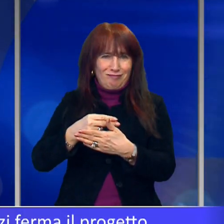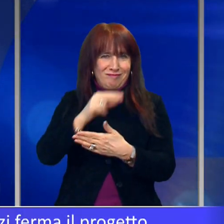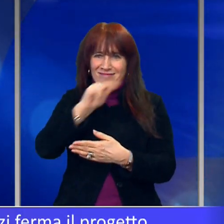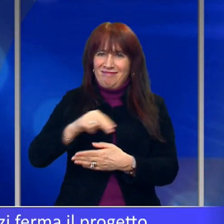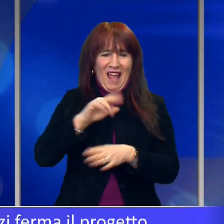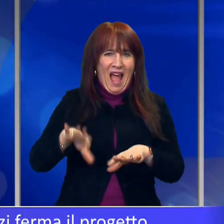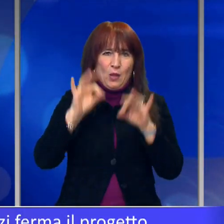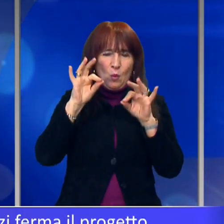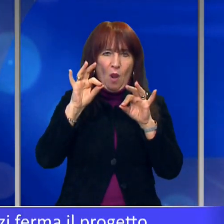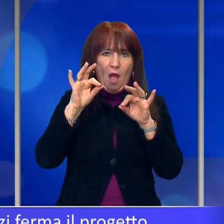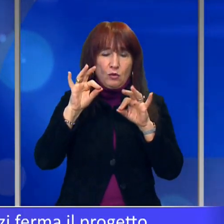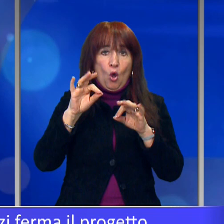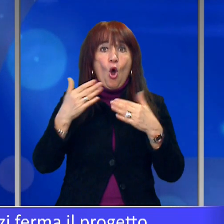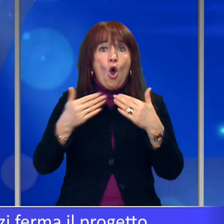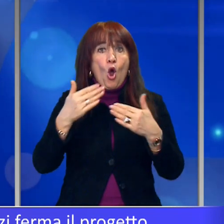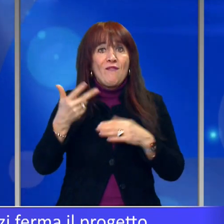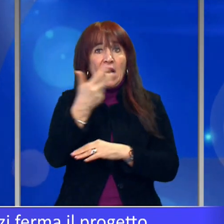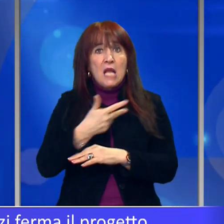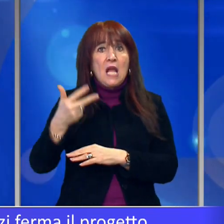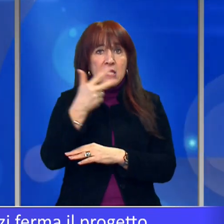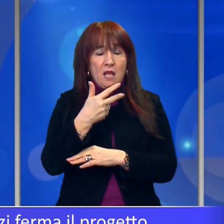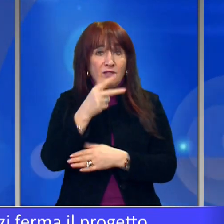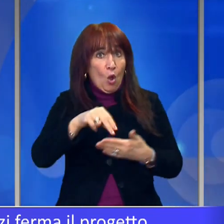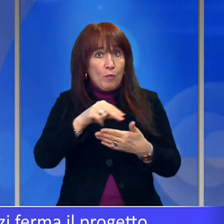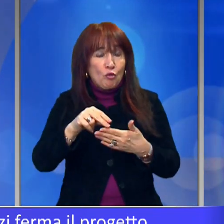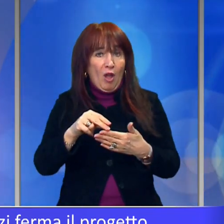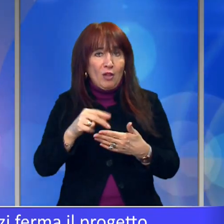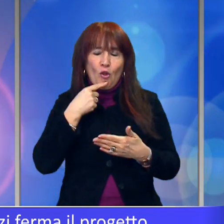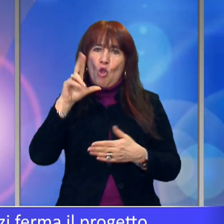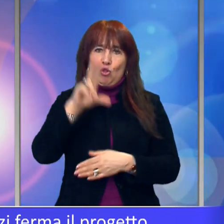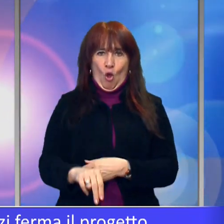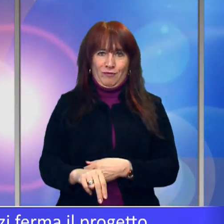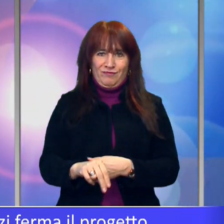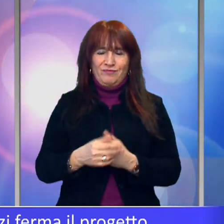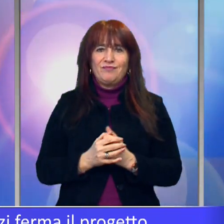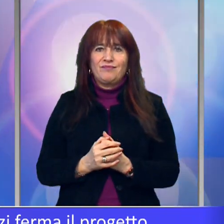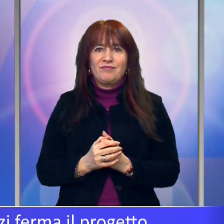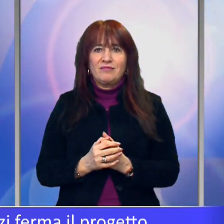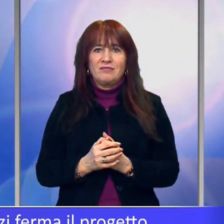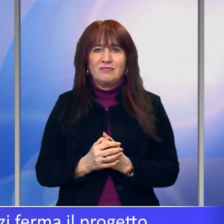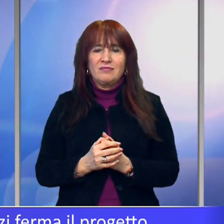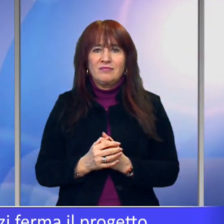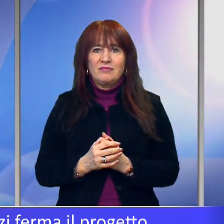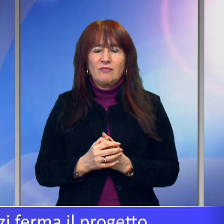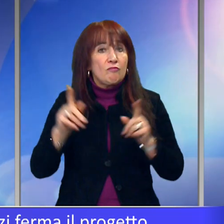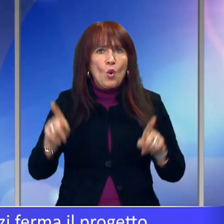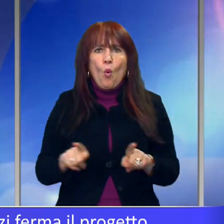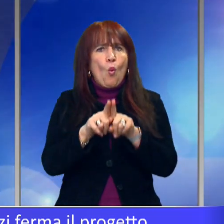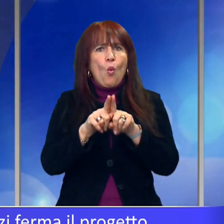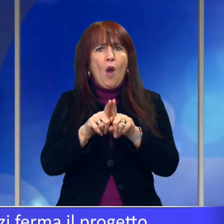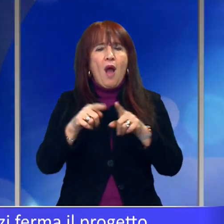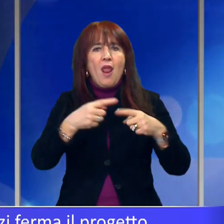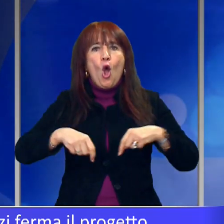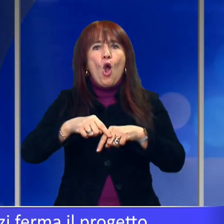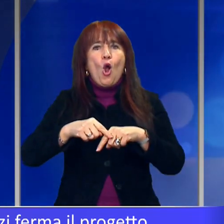dei servizi ha dato parere negativo al progetto in linea con la contrarietà espressa